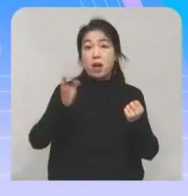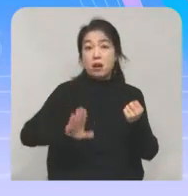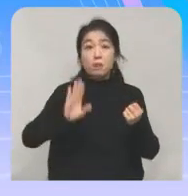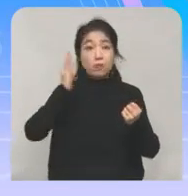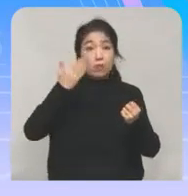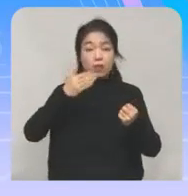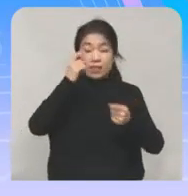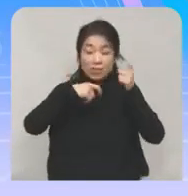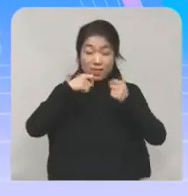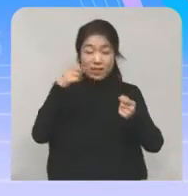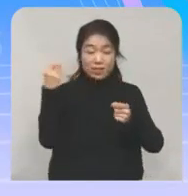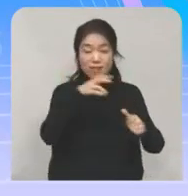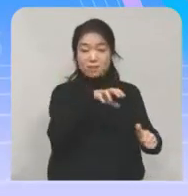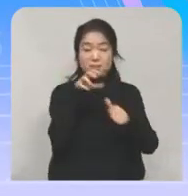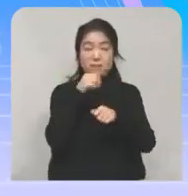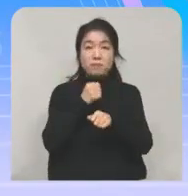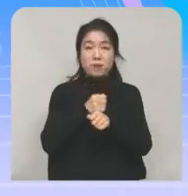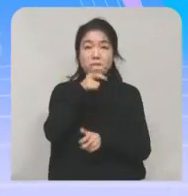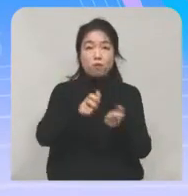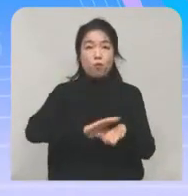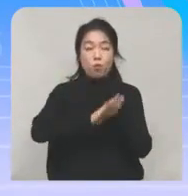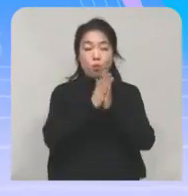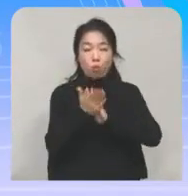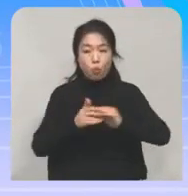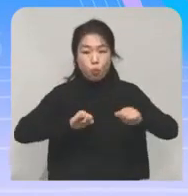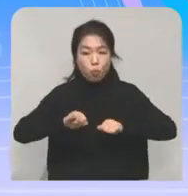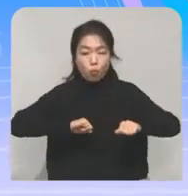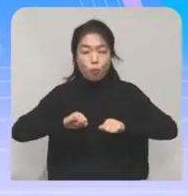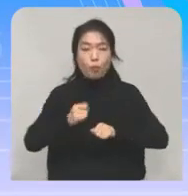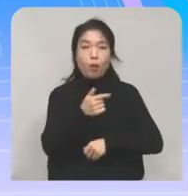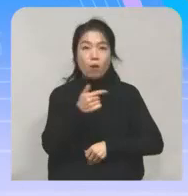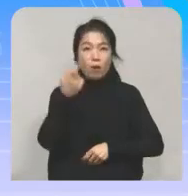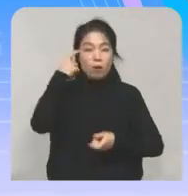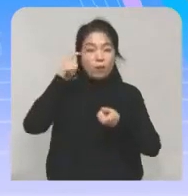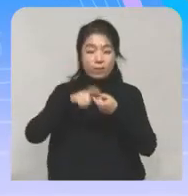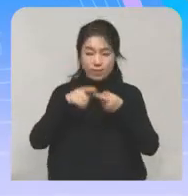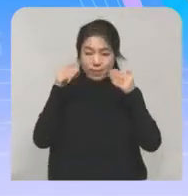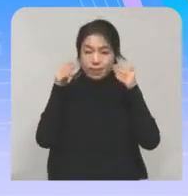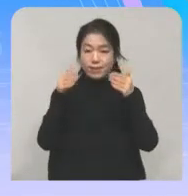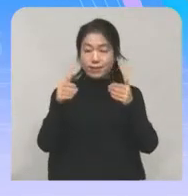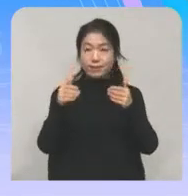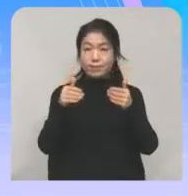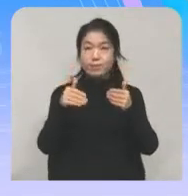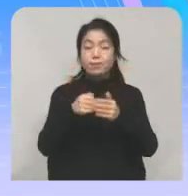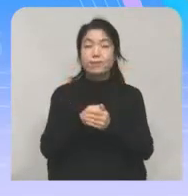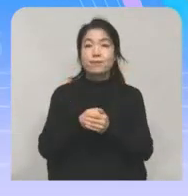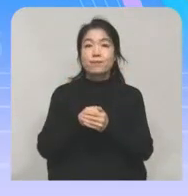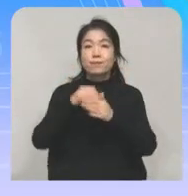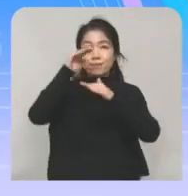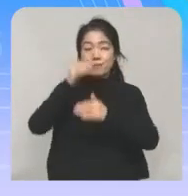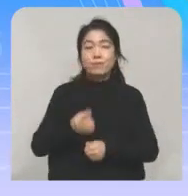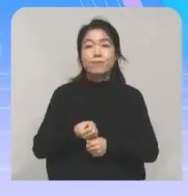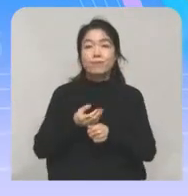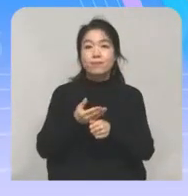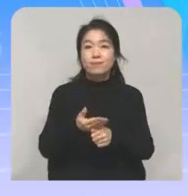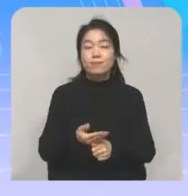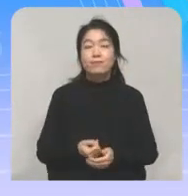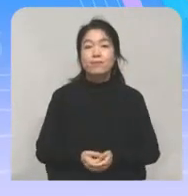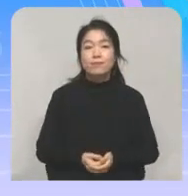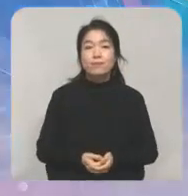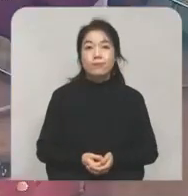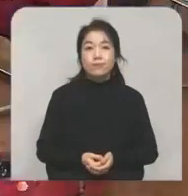폐기물을 재활용해 서 산업화 까지도 많은 움직임이 있어 관심을 끌고 있습니다 보드 1 2조 기자입니다